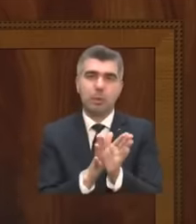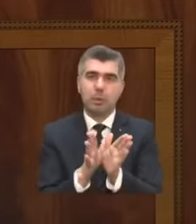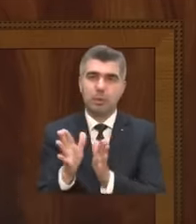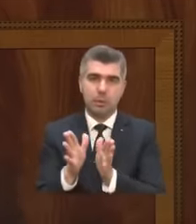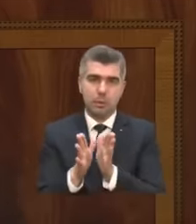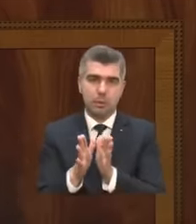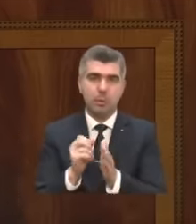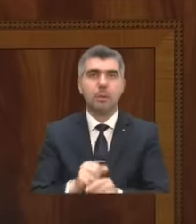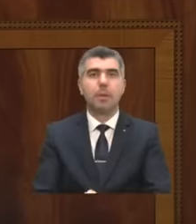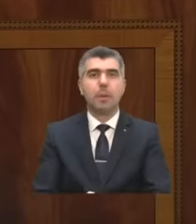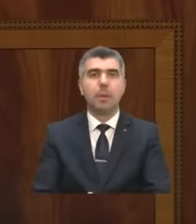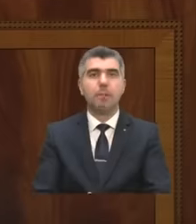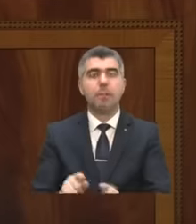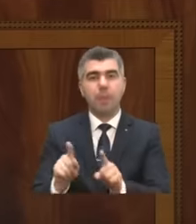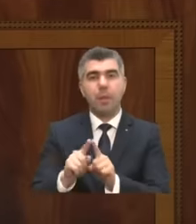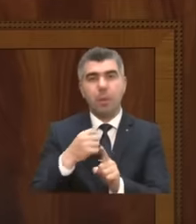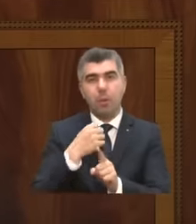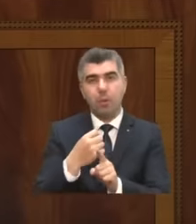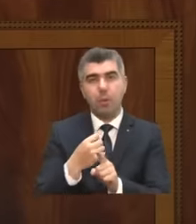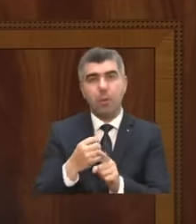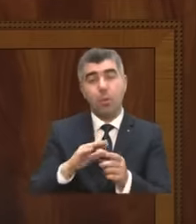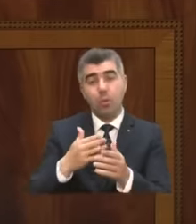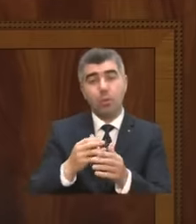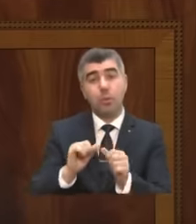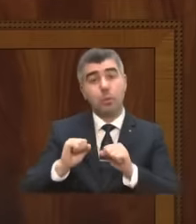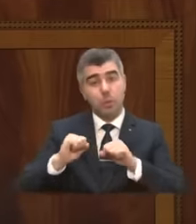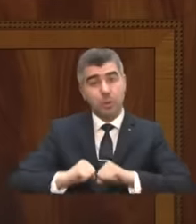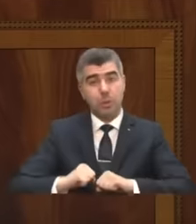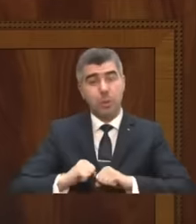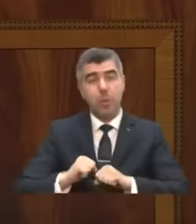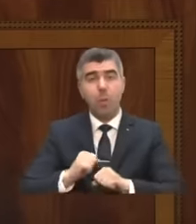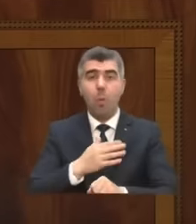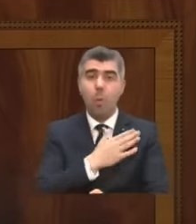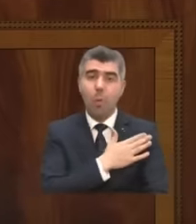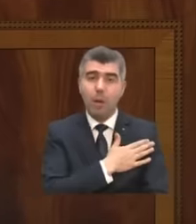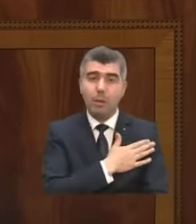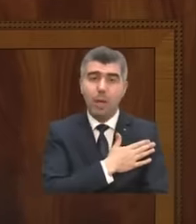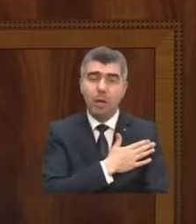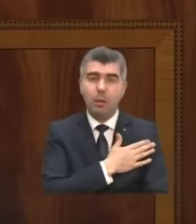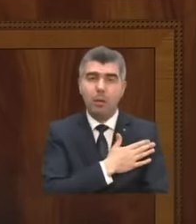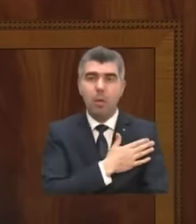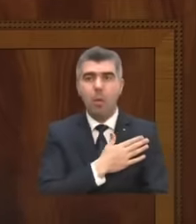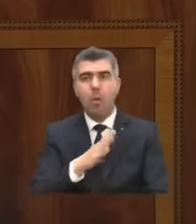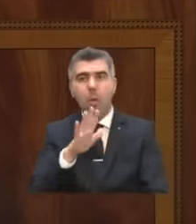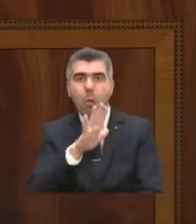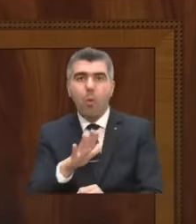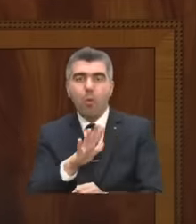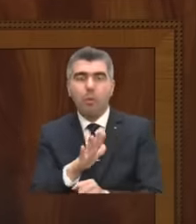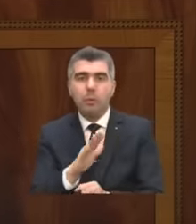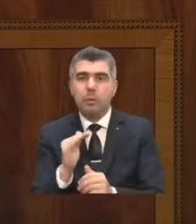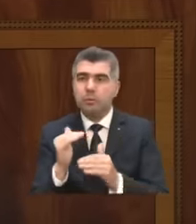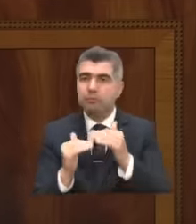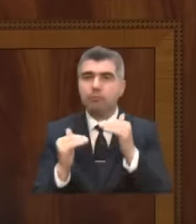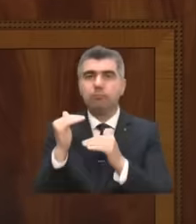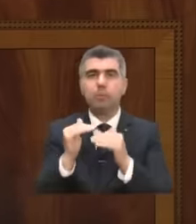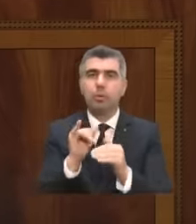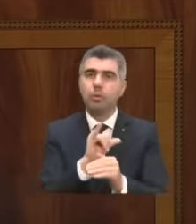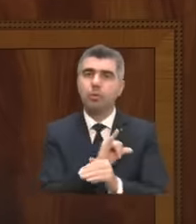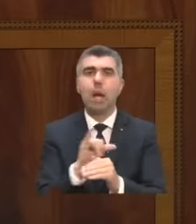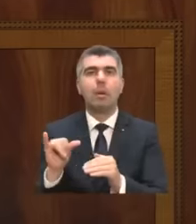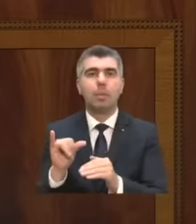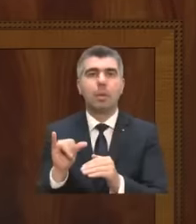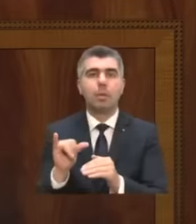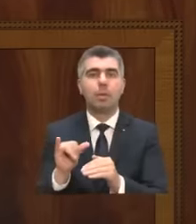مجال المزايده او الشعبويه، حنا كنعتبر بان الوطن والمواطن فوق المواقع وفوق منطق الاغلبيه ولا المعارضه.